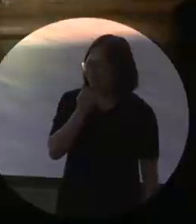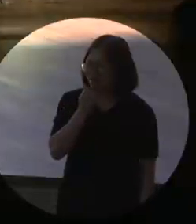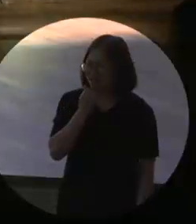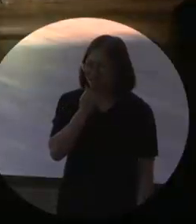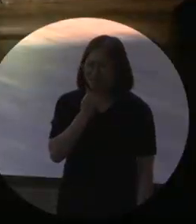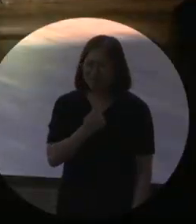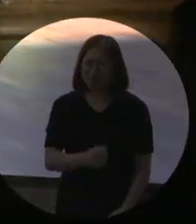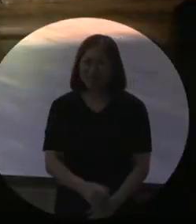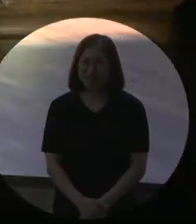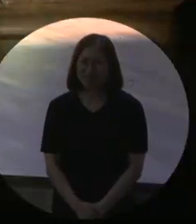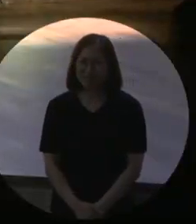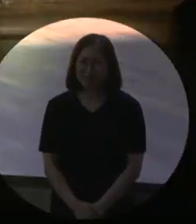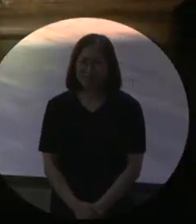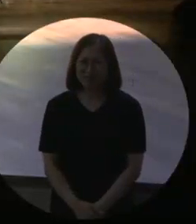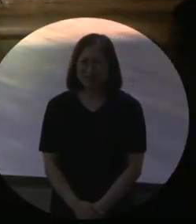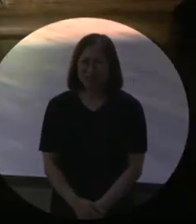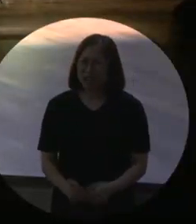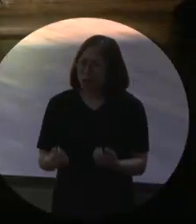TV인 거야?